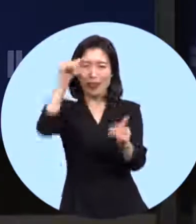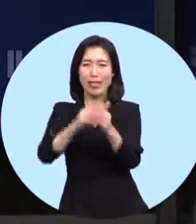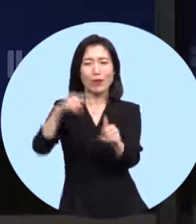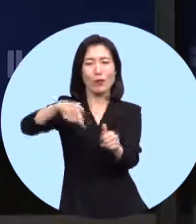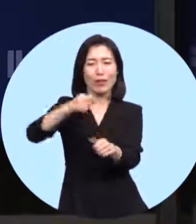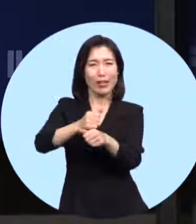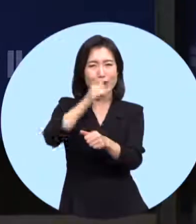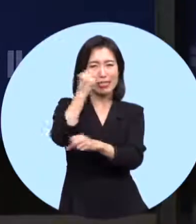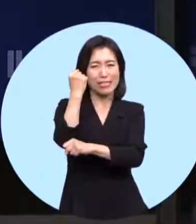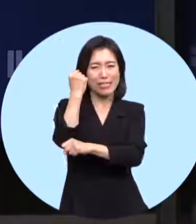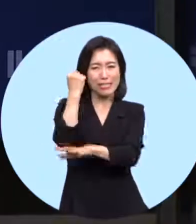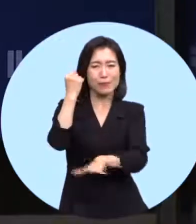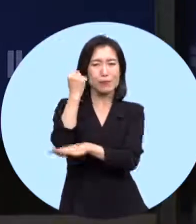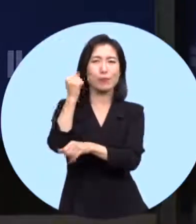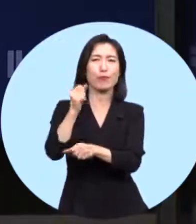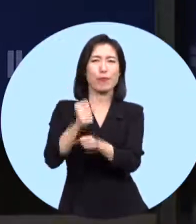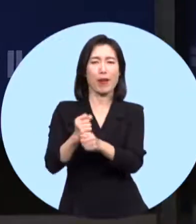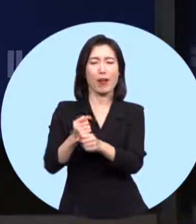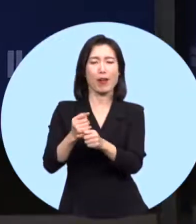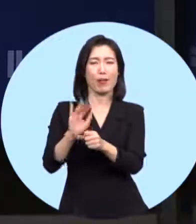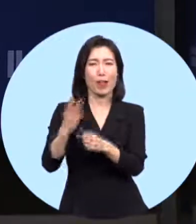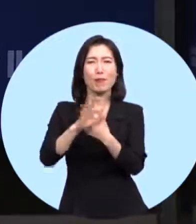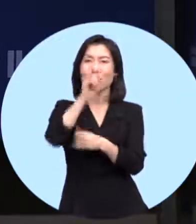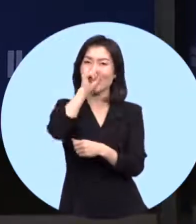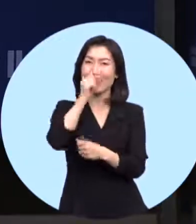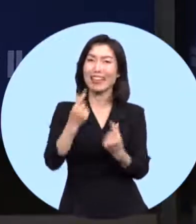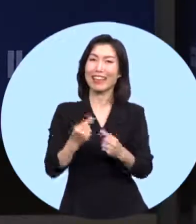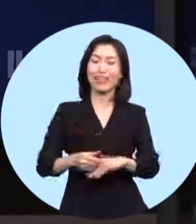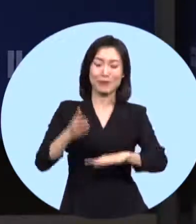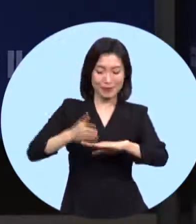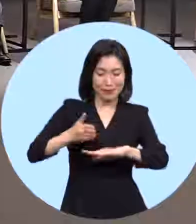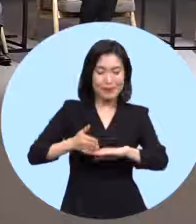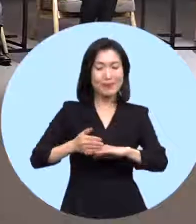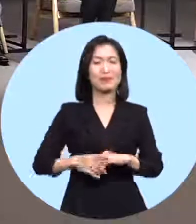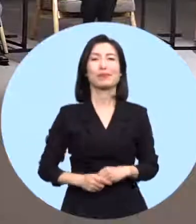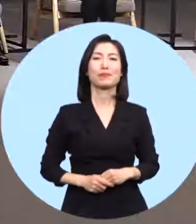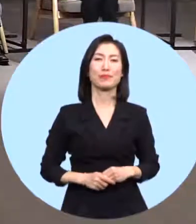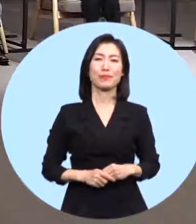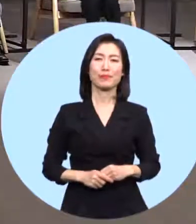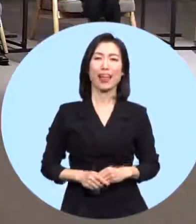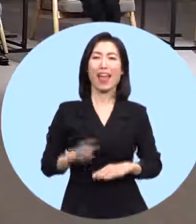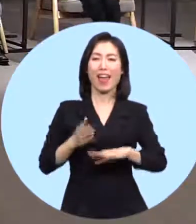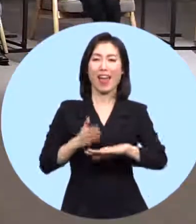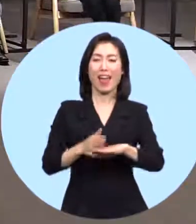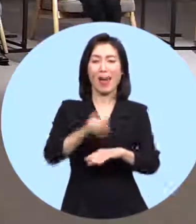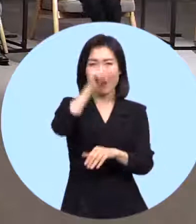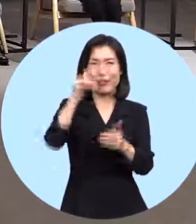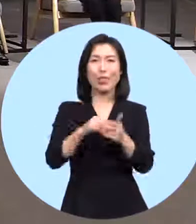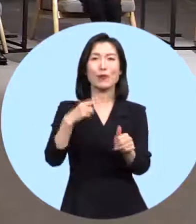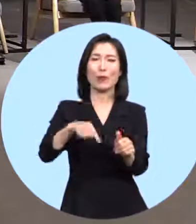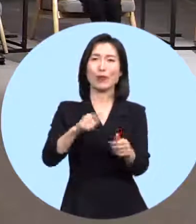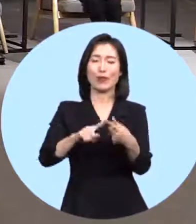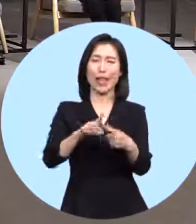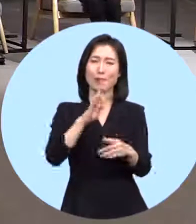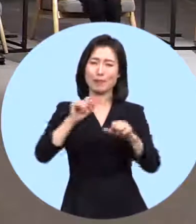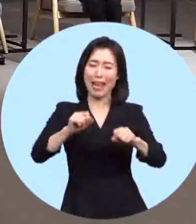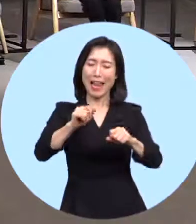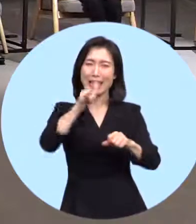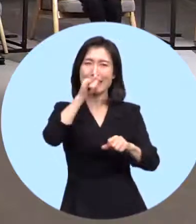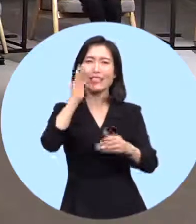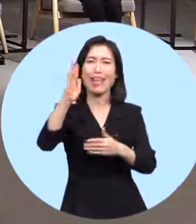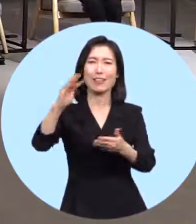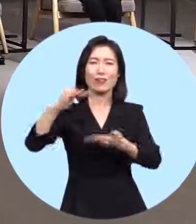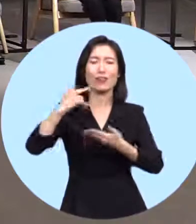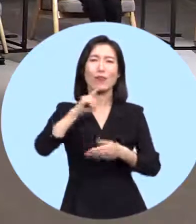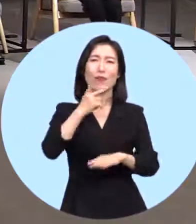있는 토대가 마련되었으면 합니다. 예, 감사합니다. 네, 감사합니다. 평생교육에 대한 생생한 이야기 그리고